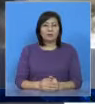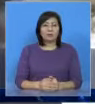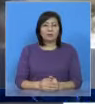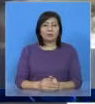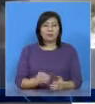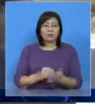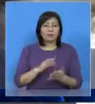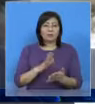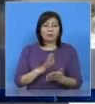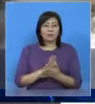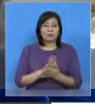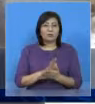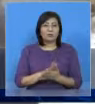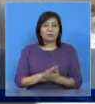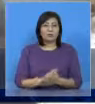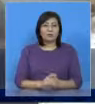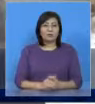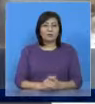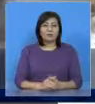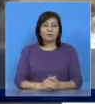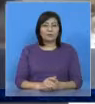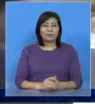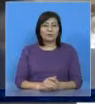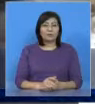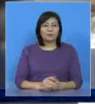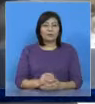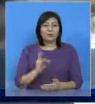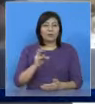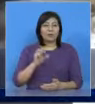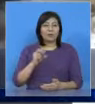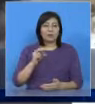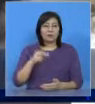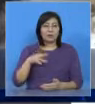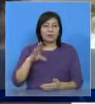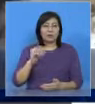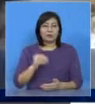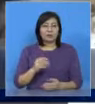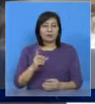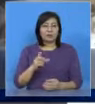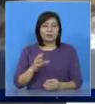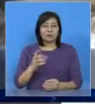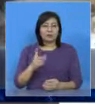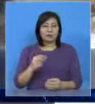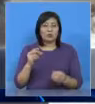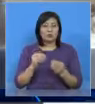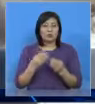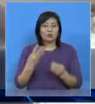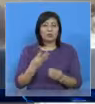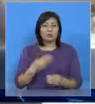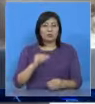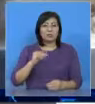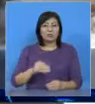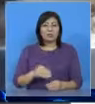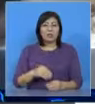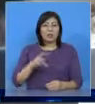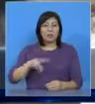для подключения на установке по учету НДС в пределах 114 184 МРП, а